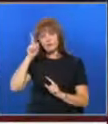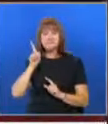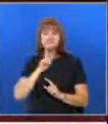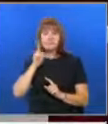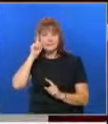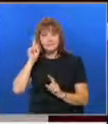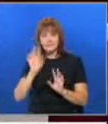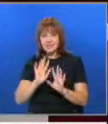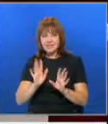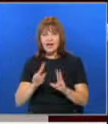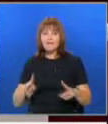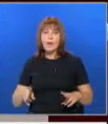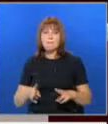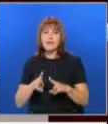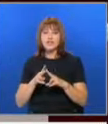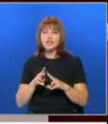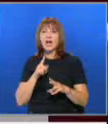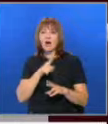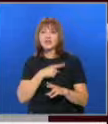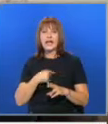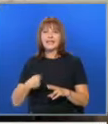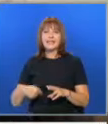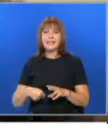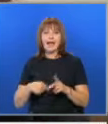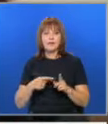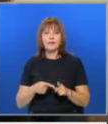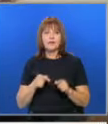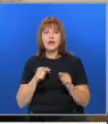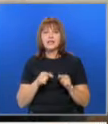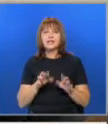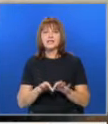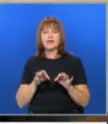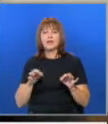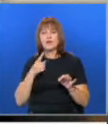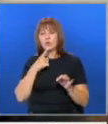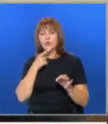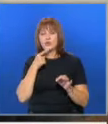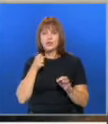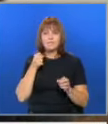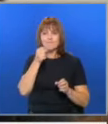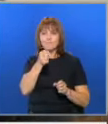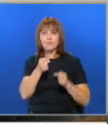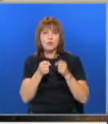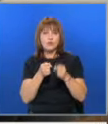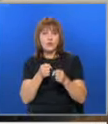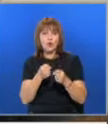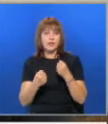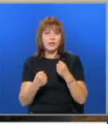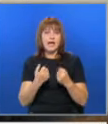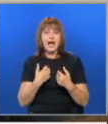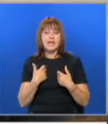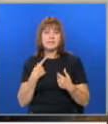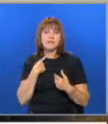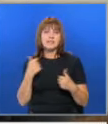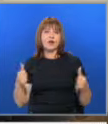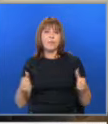на Олимпиадата в Париж, Ли Нютинк от китайско Тайпе. Те са дългогодишни боксьорки и двете. Аз всъщност имам загубен финал